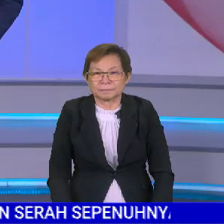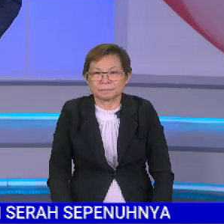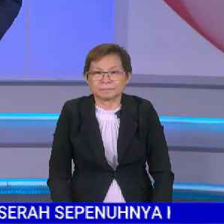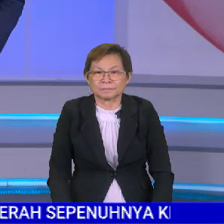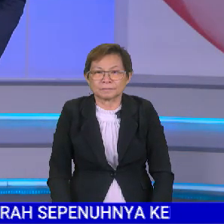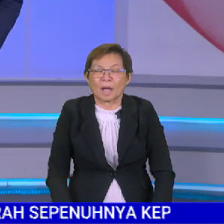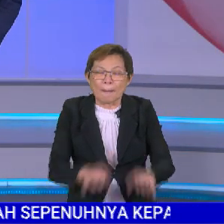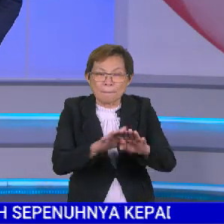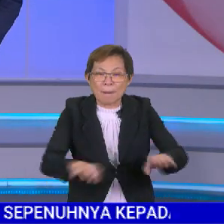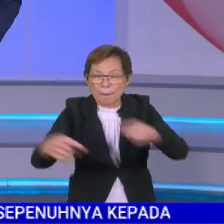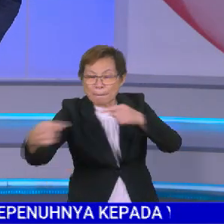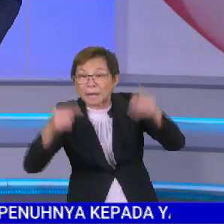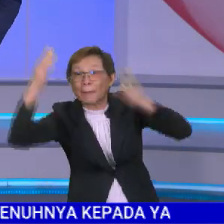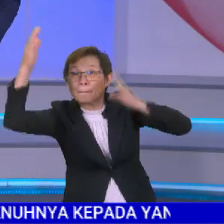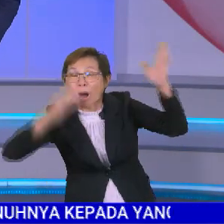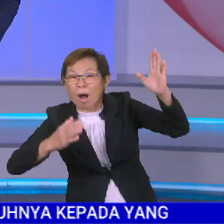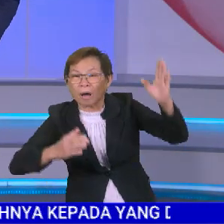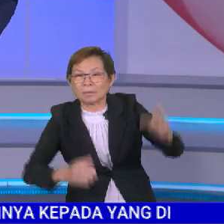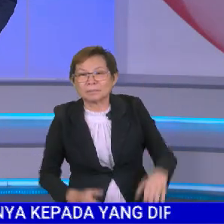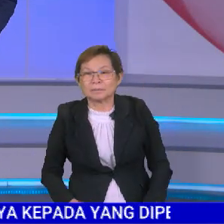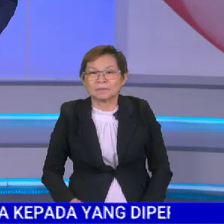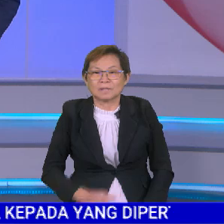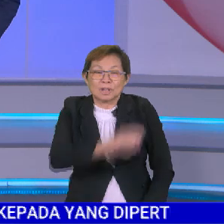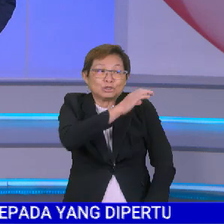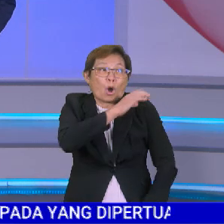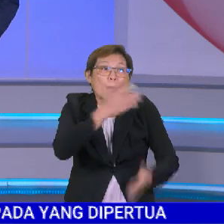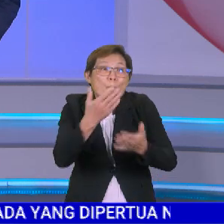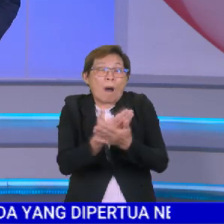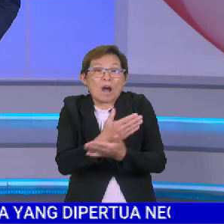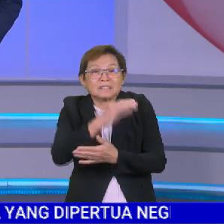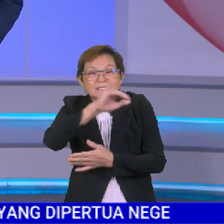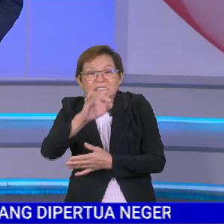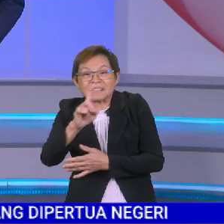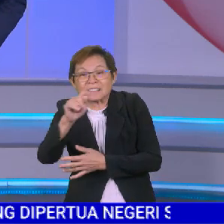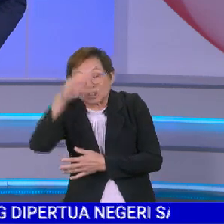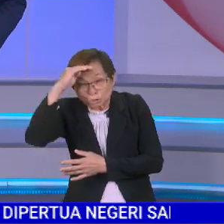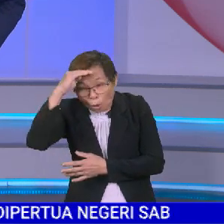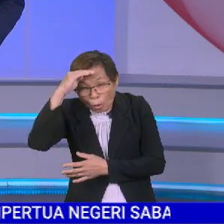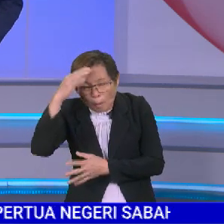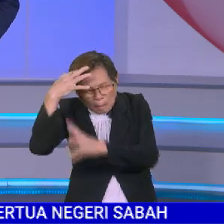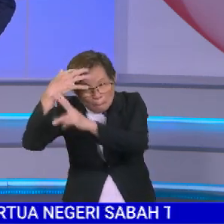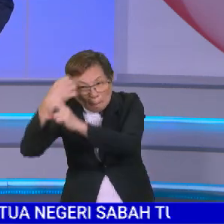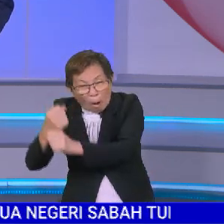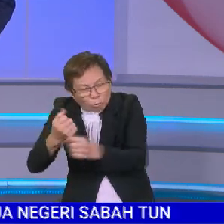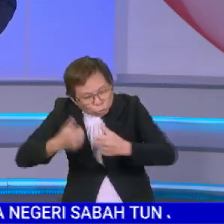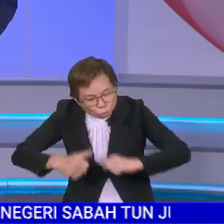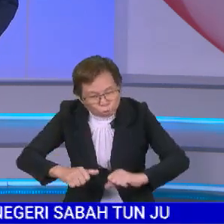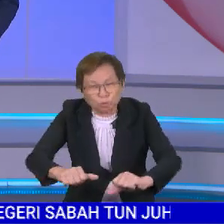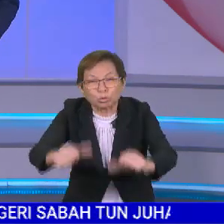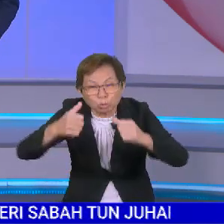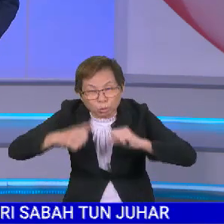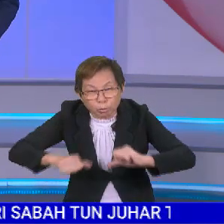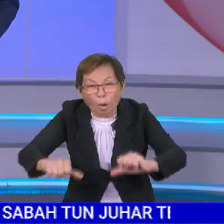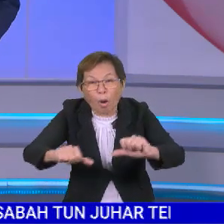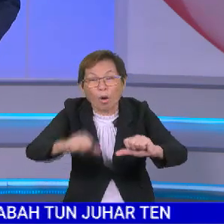Beralih pula ke perkembangan Liga Malaysia. Ketua Jawatan Baharu Johor Darul Tak Azim JDT Esteban Solari berazam meneruskan dominasi Harimau